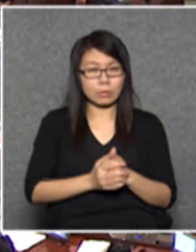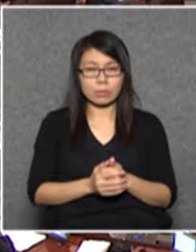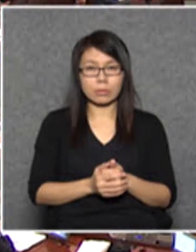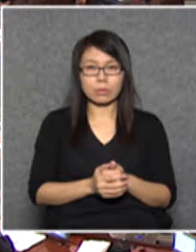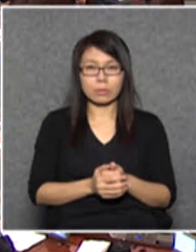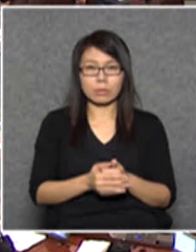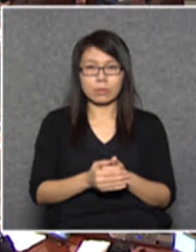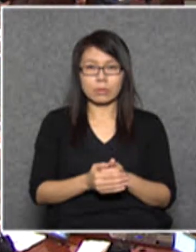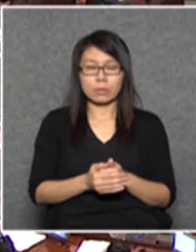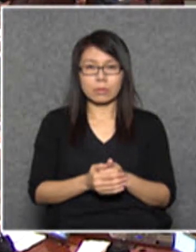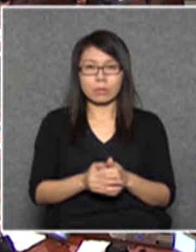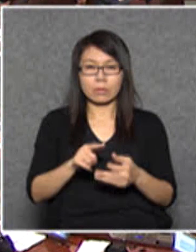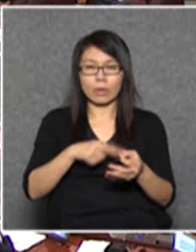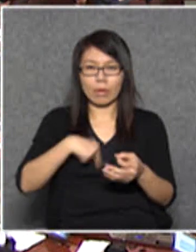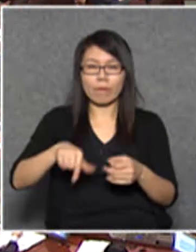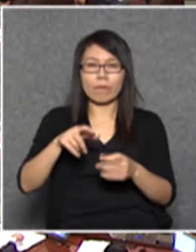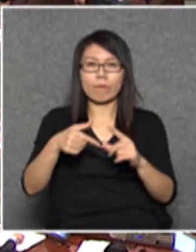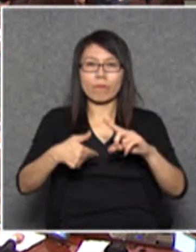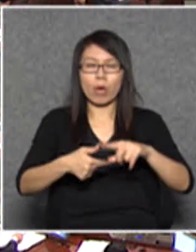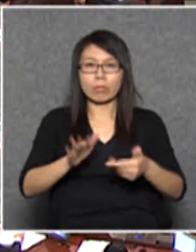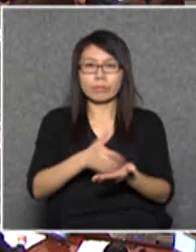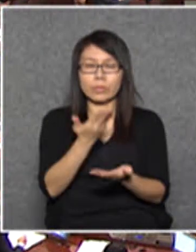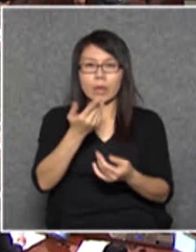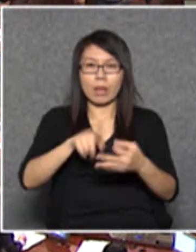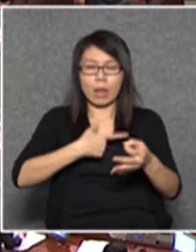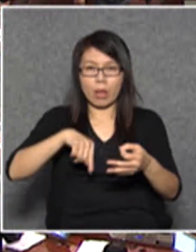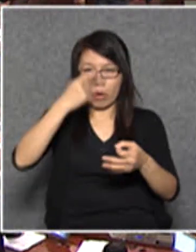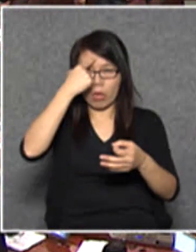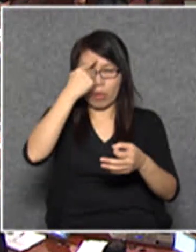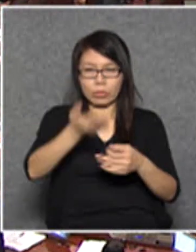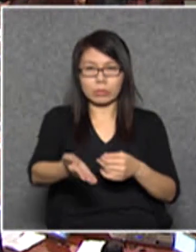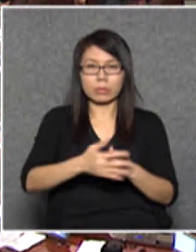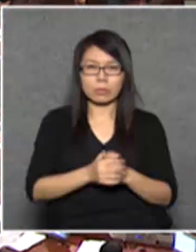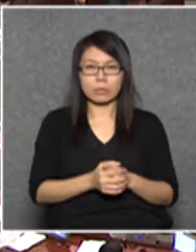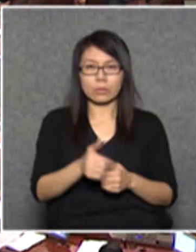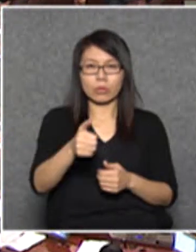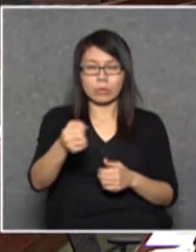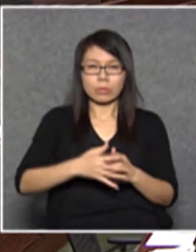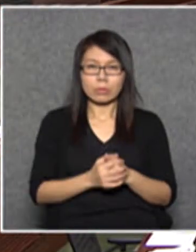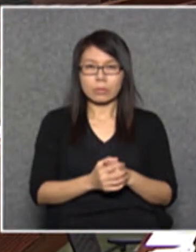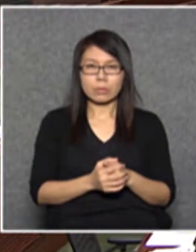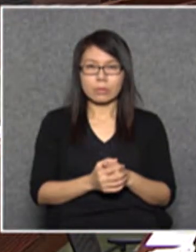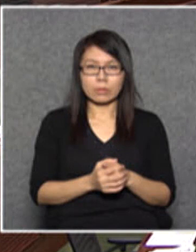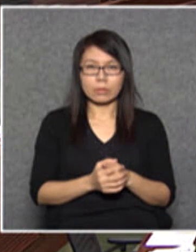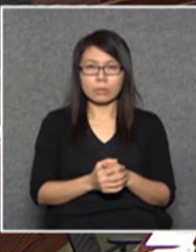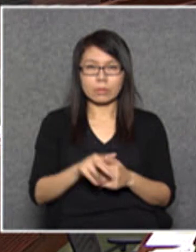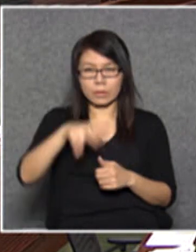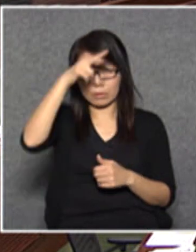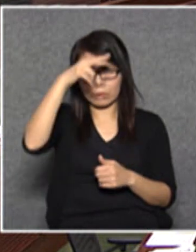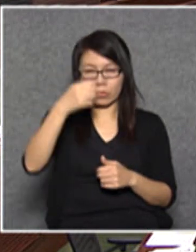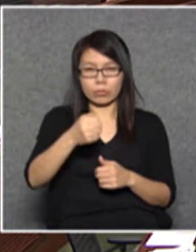要發言的方剛議員不在席，我請梁志祥議員提問。 多謝主席。行政長